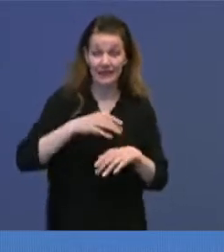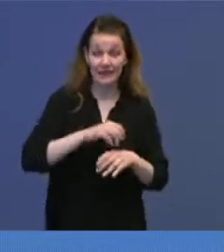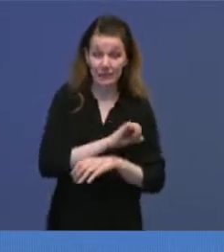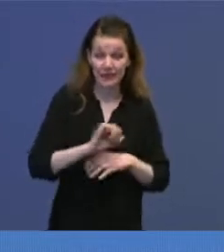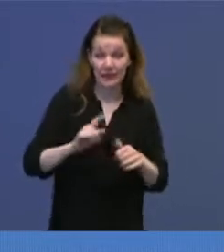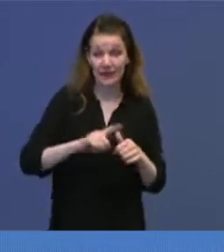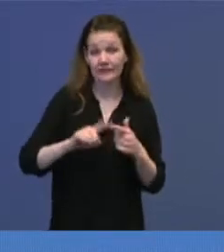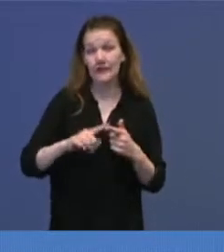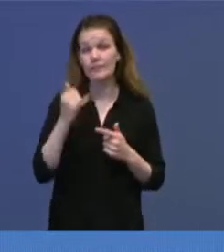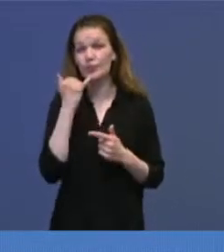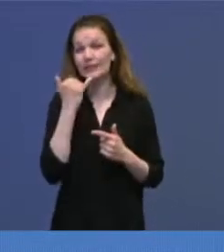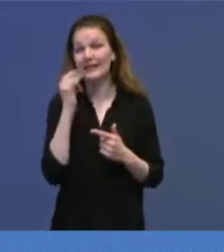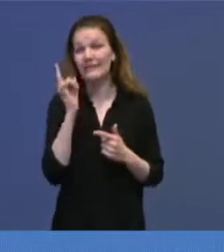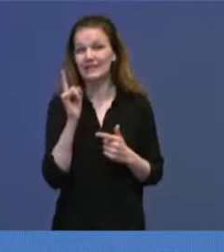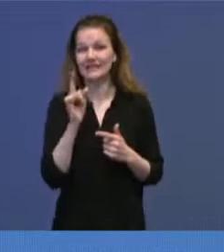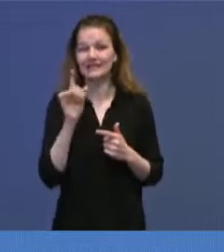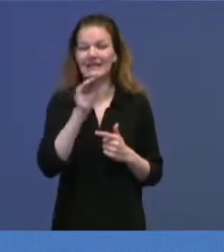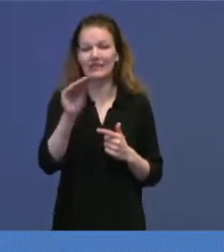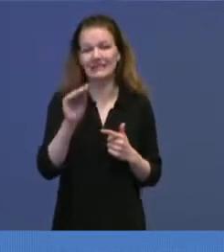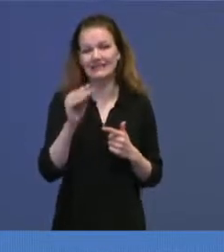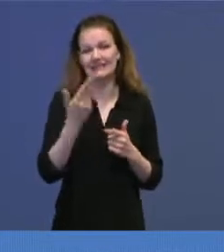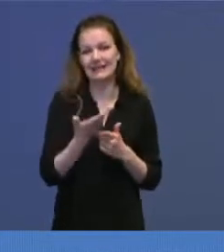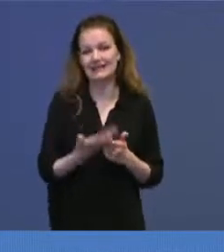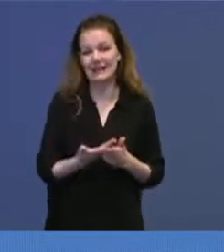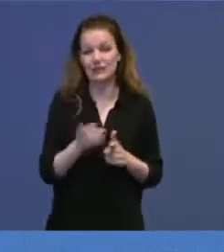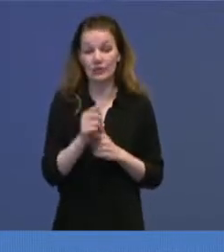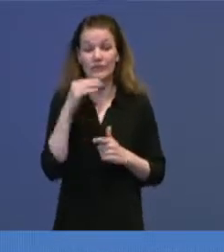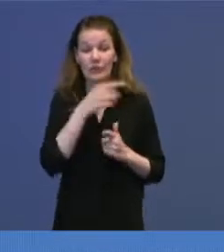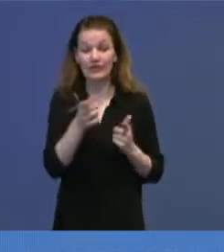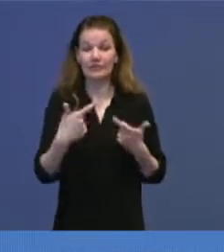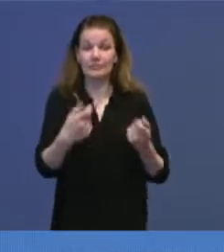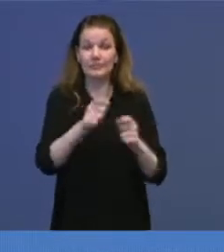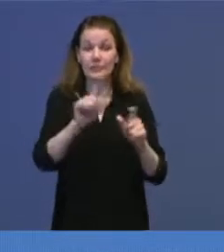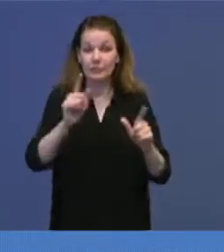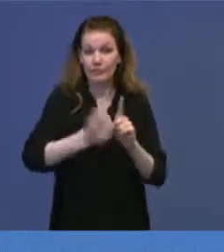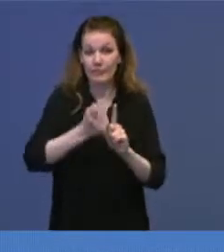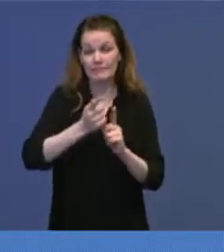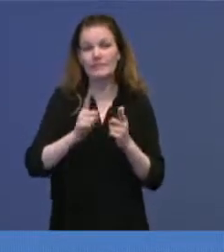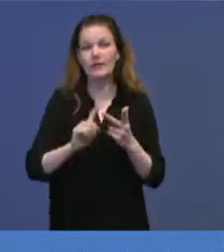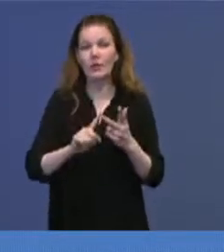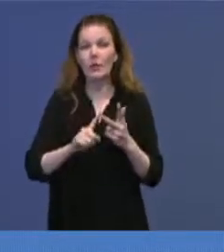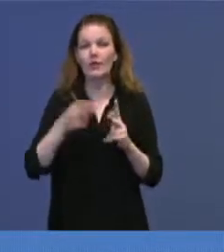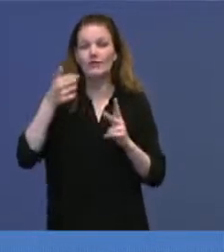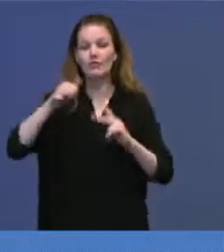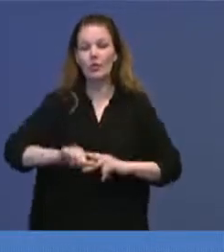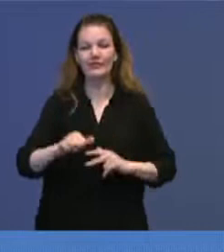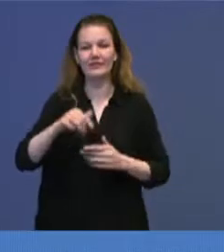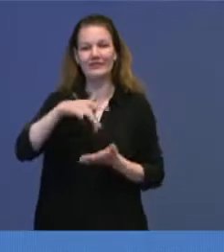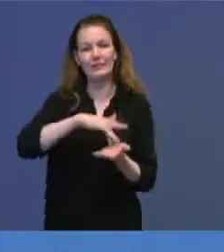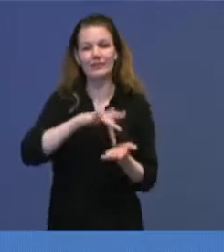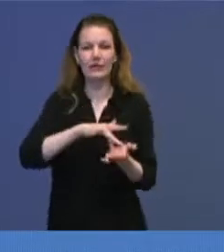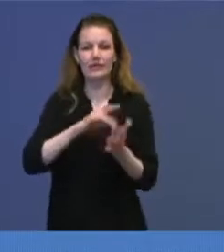en mobil varslingstjeneste for å nå befolkningen raskt, og til nødnettsterminaler til frivilligheten.